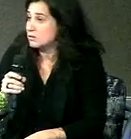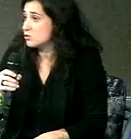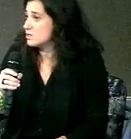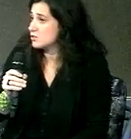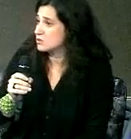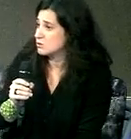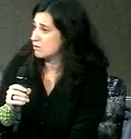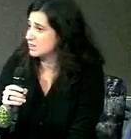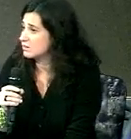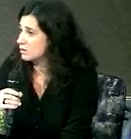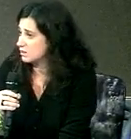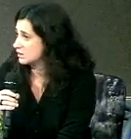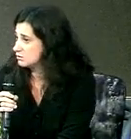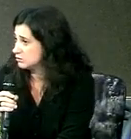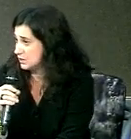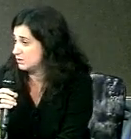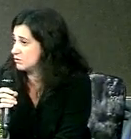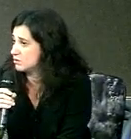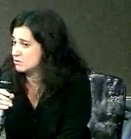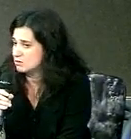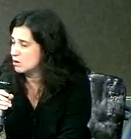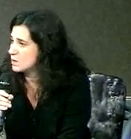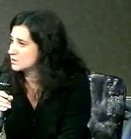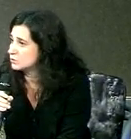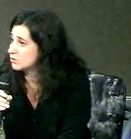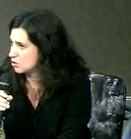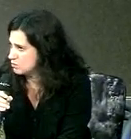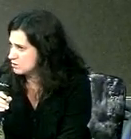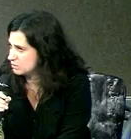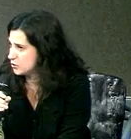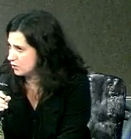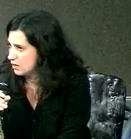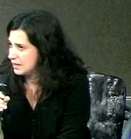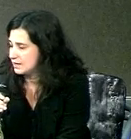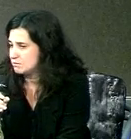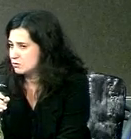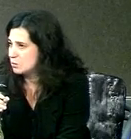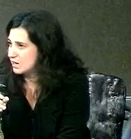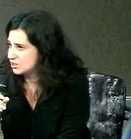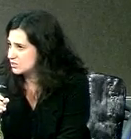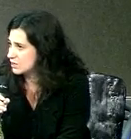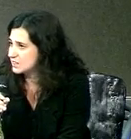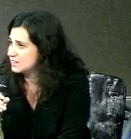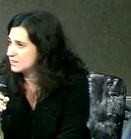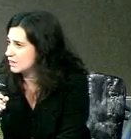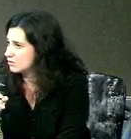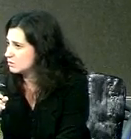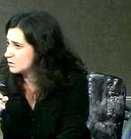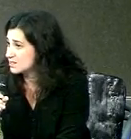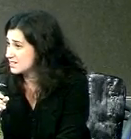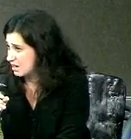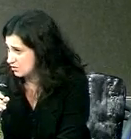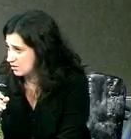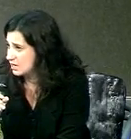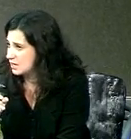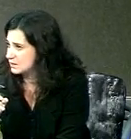Ouais, non, juste, je suis tout à fait d'accord avec vous qu'il faut quand même qu'on développe mieux et plutôt partir sur la clinique de la femme au